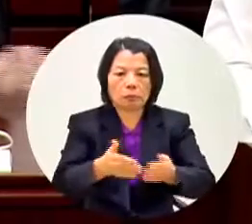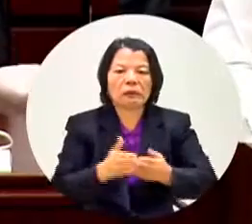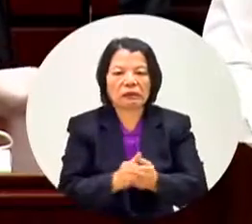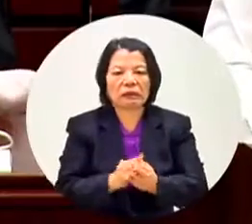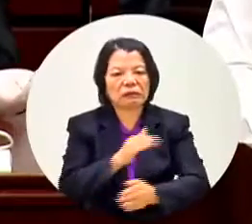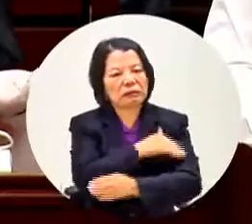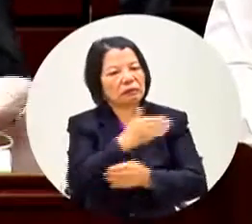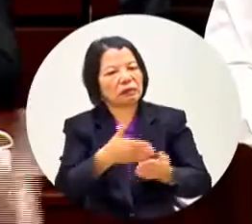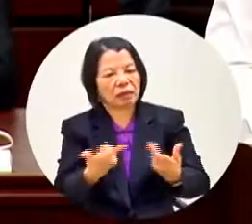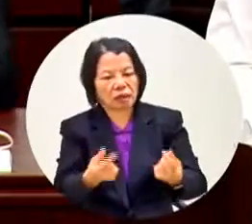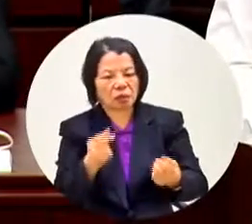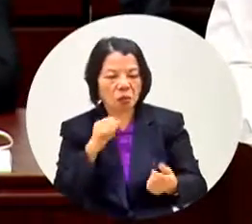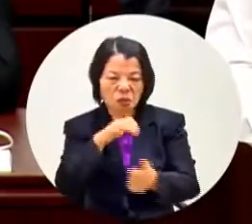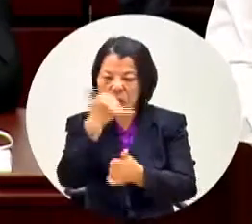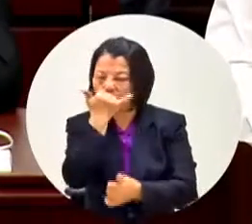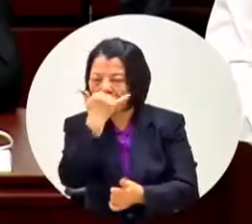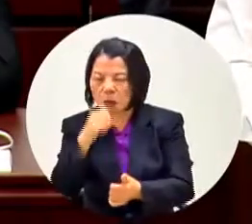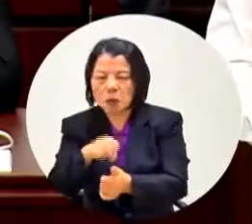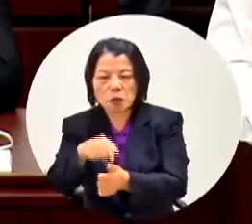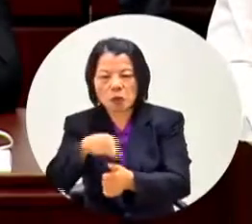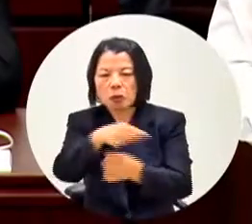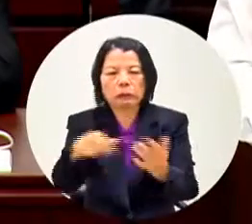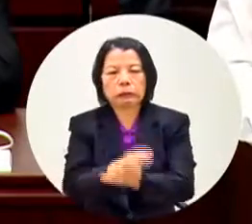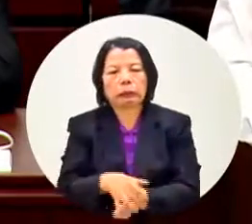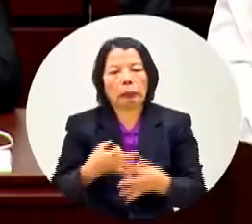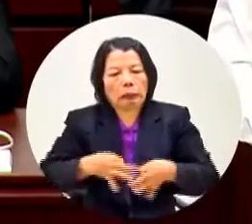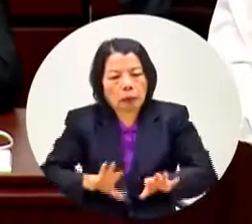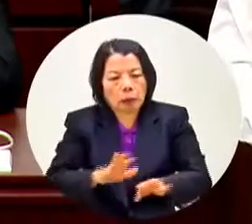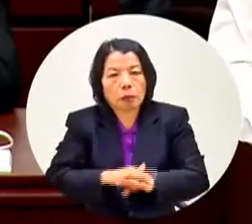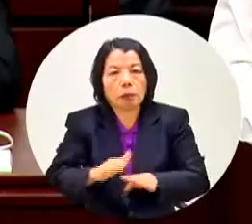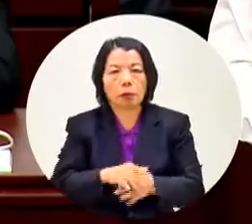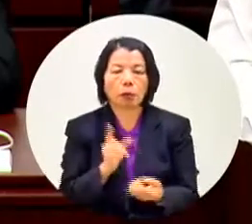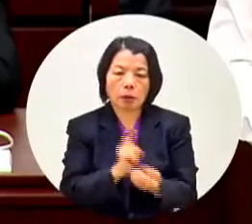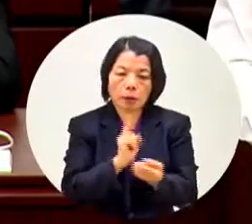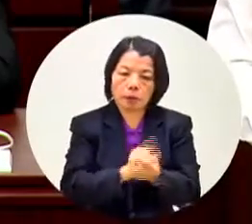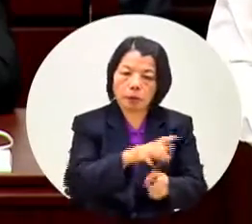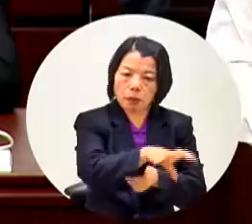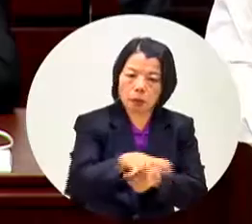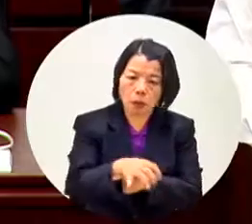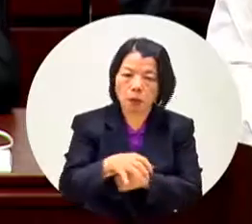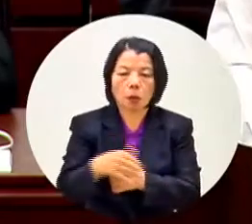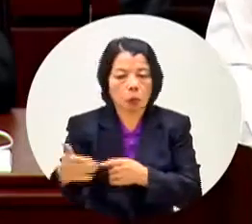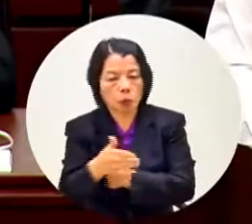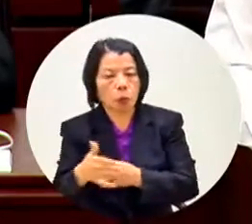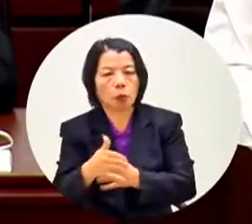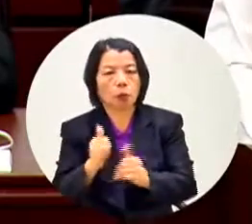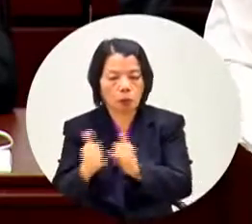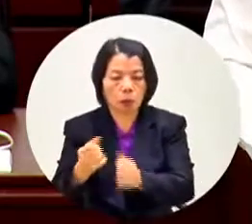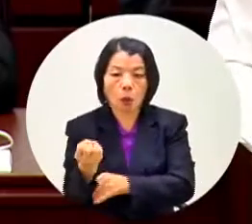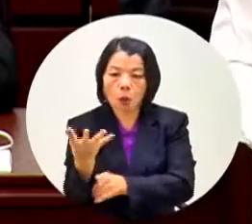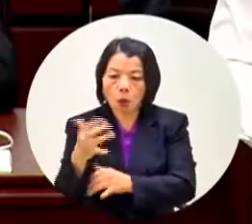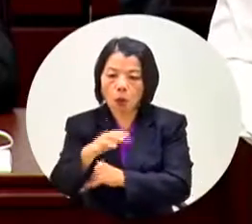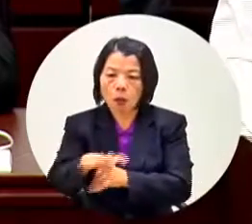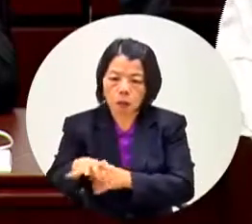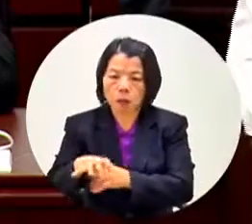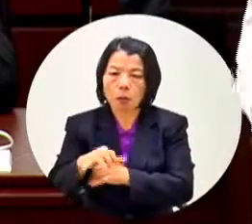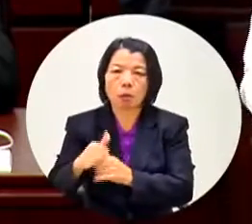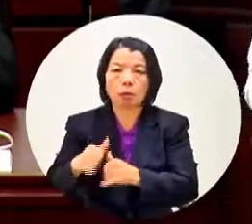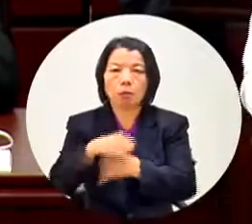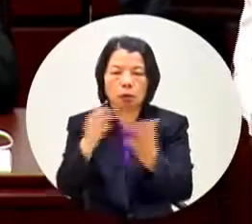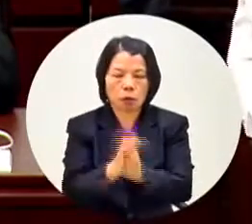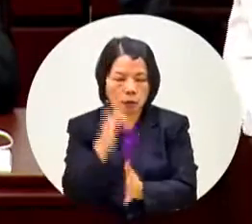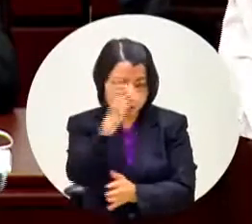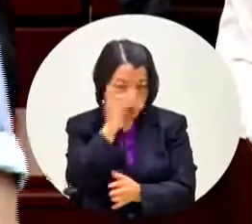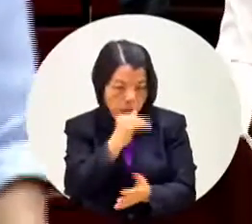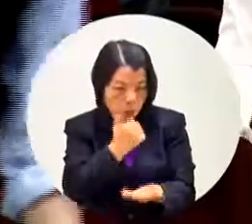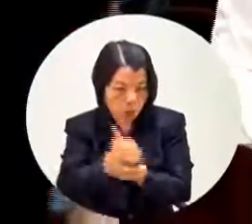畜类跟家禽类，就是鸡肉、鸭肉，到了5月份，我们口蹄疫的管制时间大概就满了，我们台湾猪肉又可以外销。可